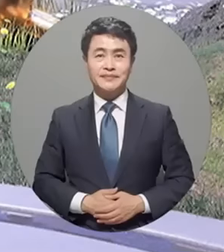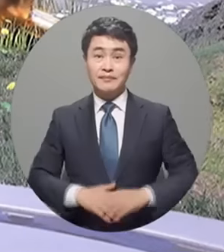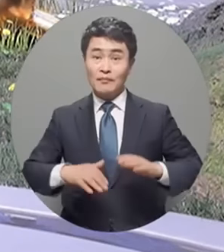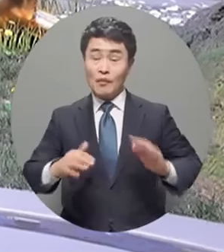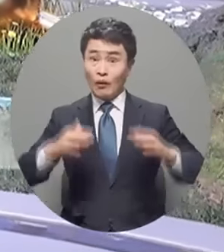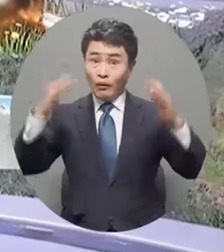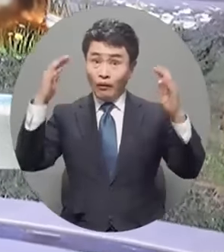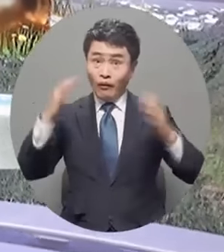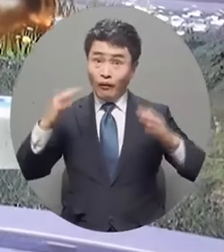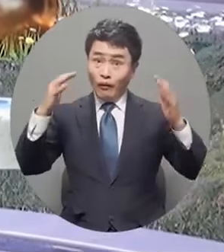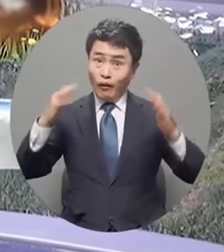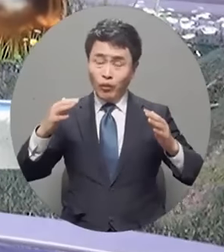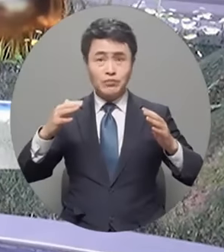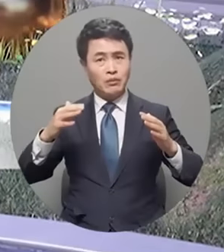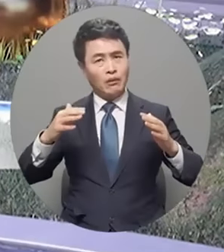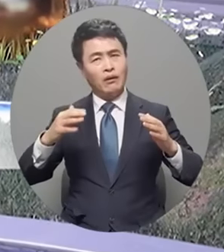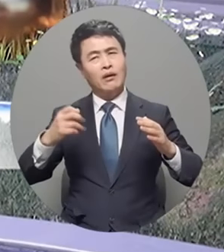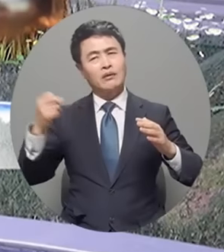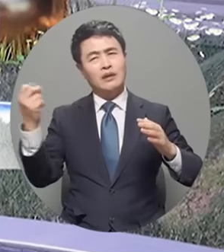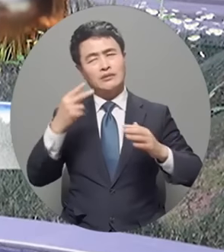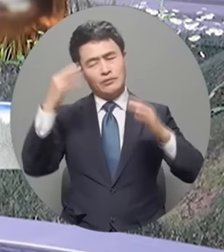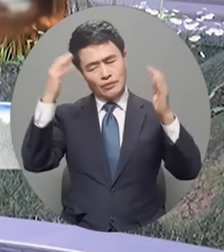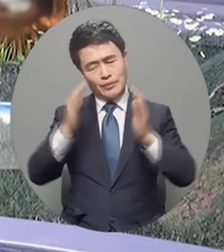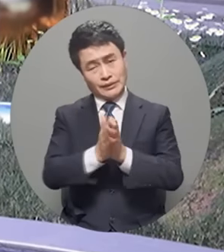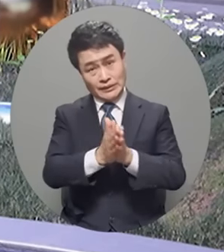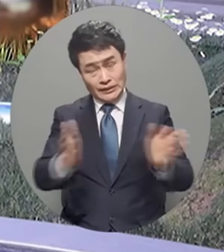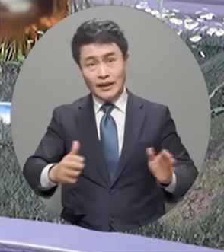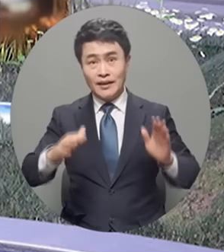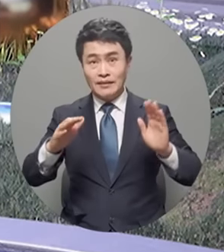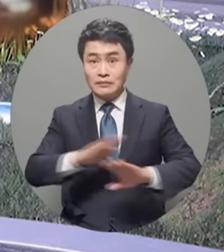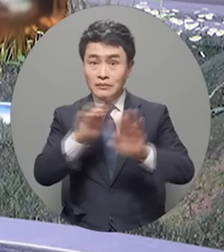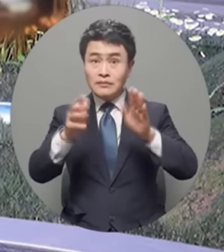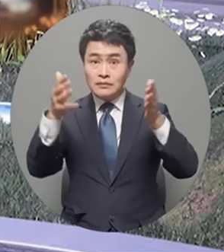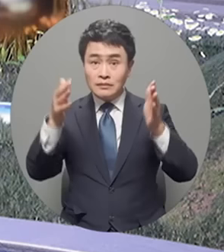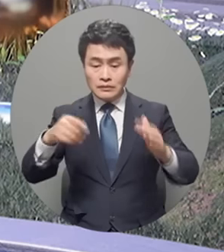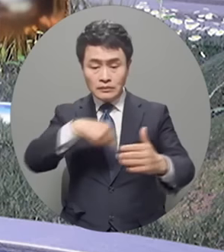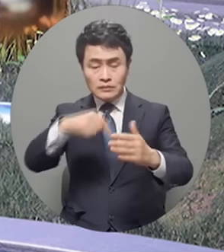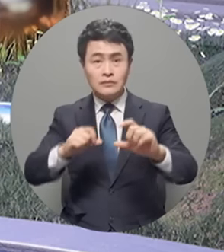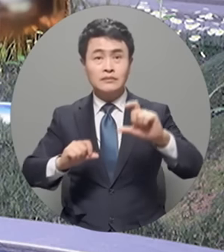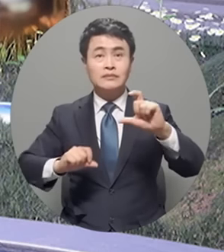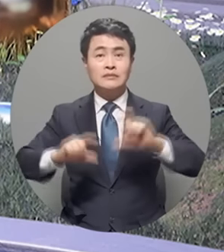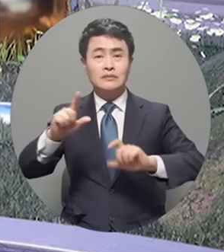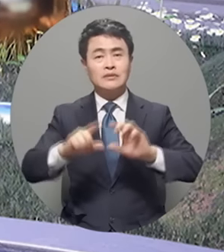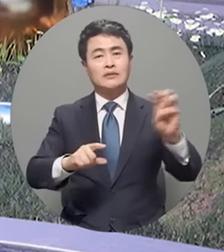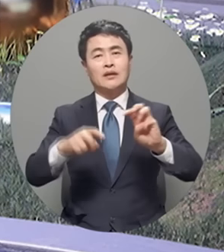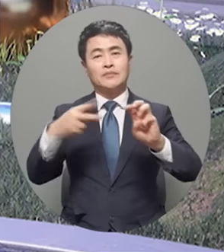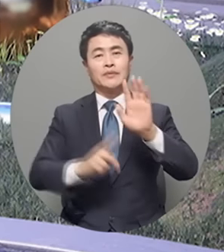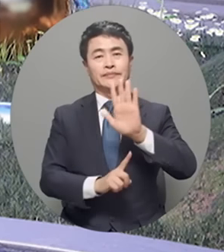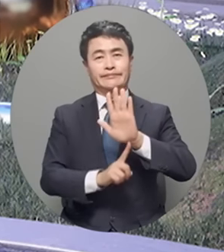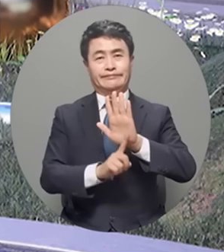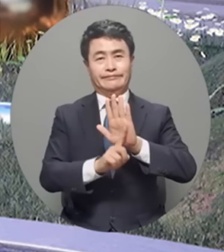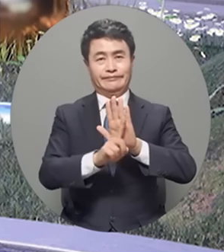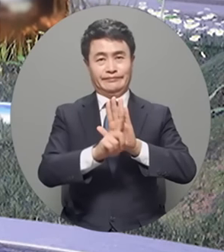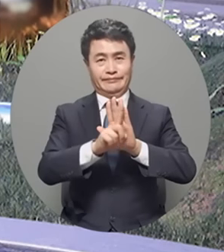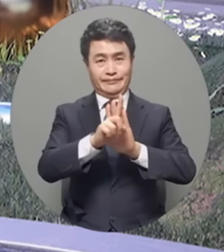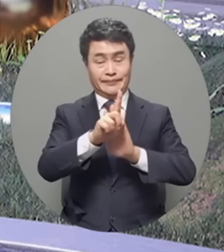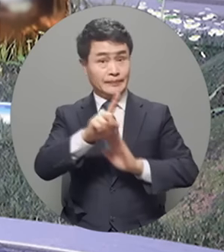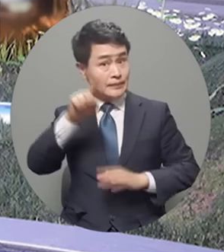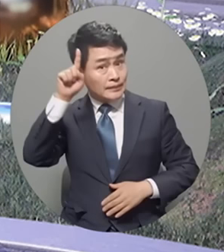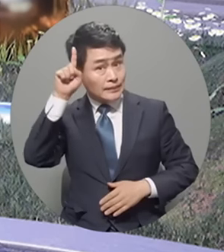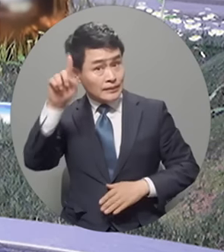여름의 언덕에서 더위가 다시 기세를 올리기 시작했습니다. 낮 동안 내륙 대부분 지방의 기온이 30도 안팎까지 올랐는데요.